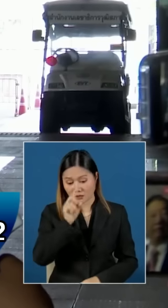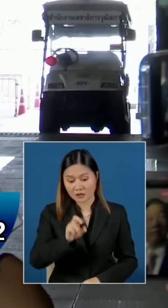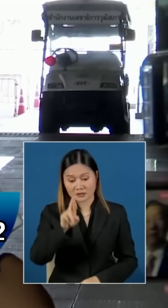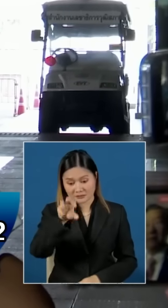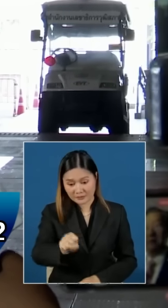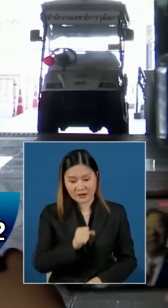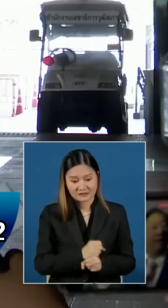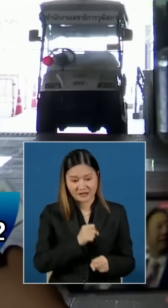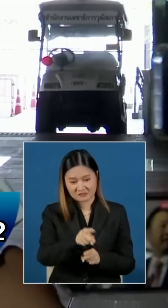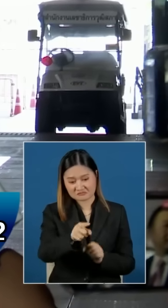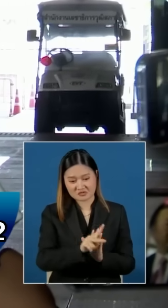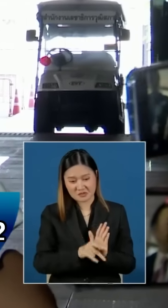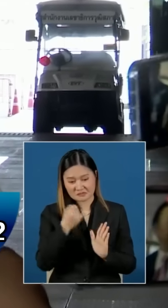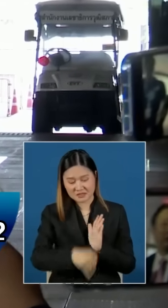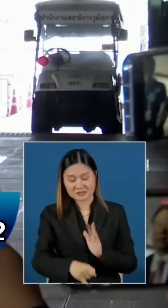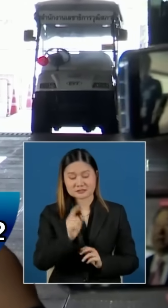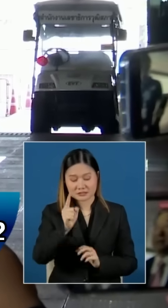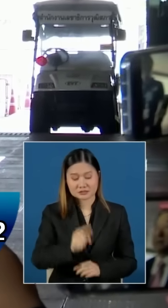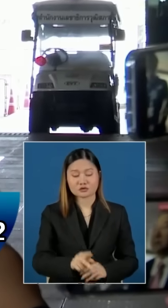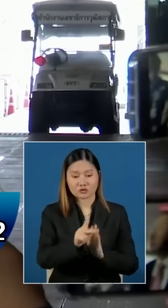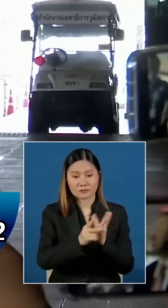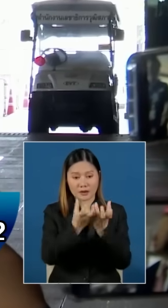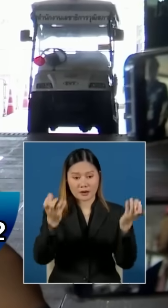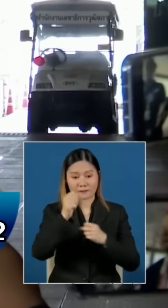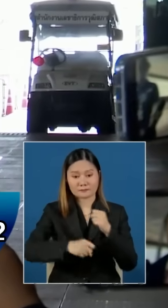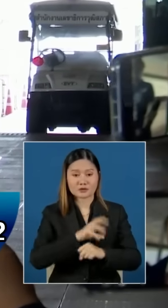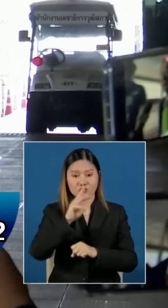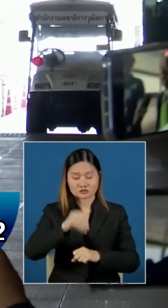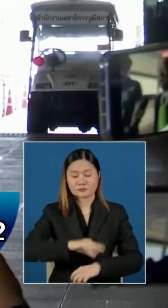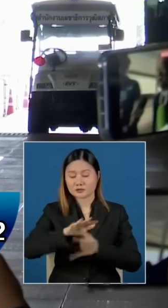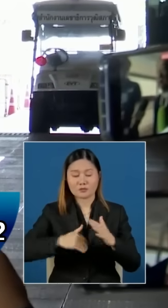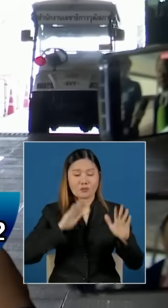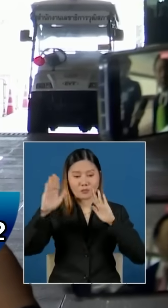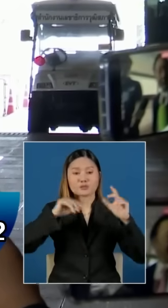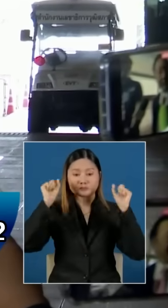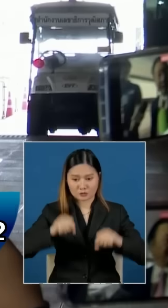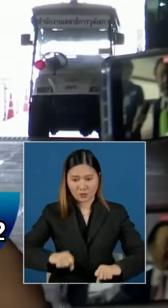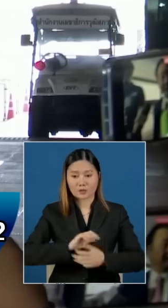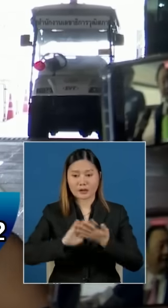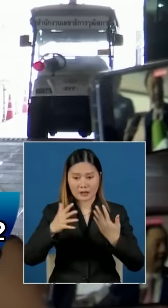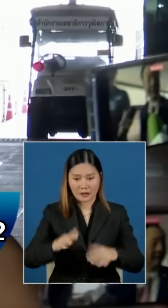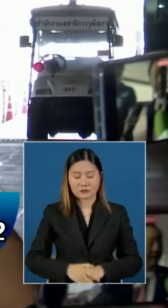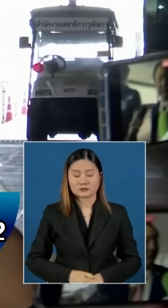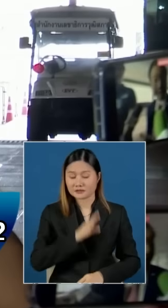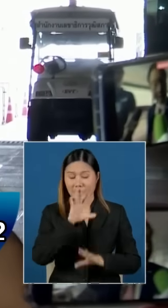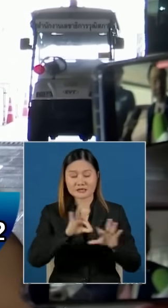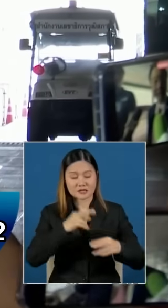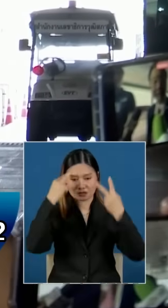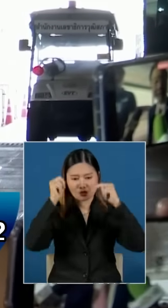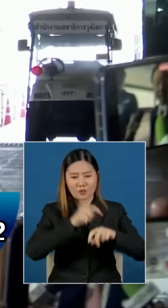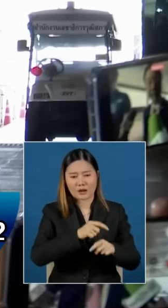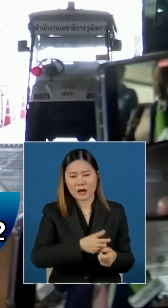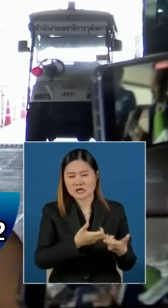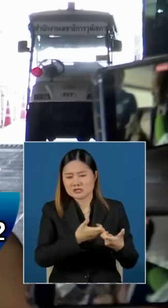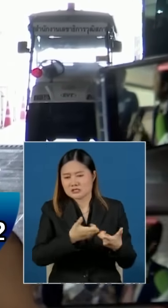าทำมิชอบทั้งที่รัฐธรรมนูญปี60ผ่านประชามติมาเพราะฉะนั้นกว่าจะได้นายกก็จะยืดเวลาออกไปอีกก็